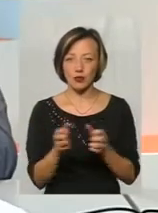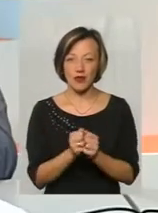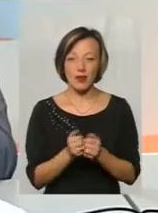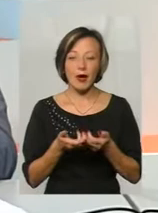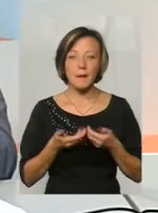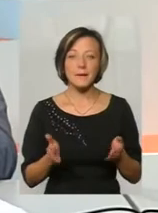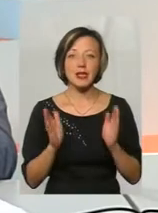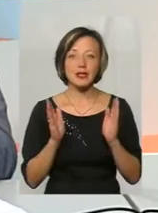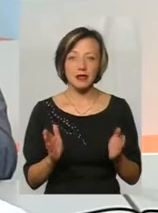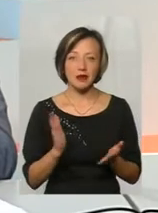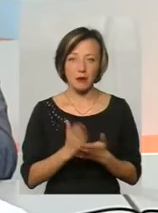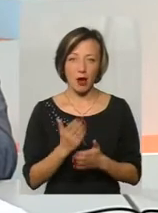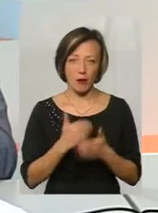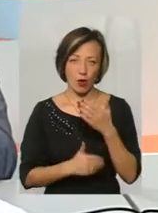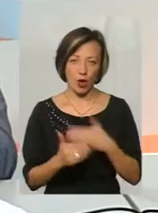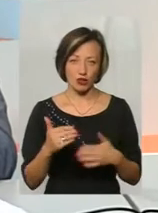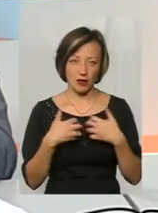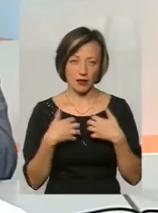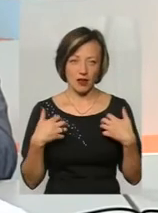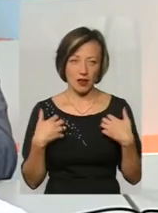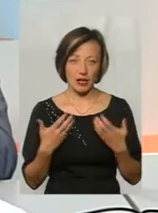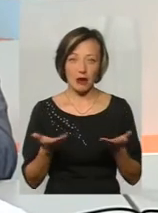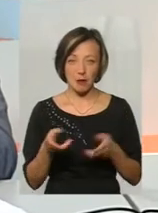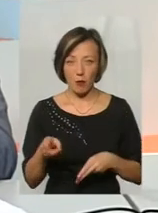тільки маємо покалічених тварин, яких ми